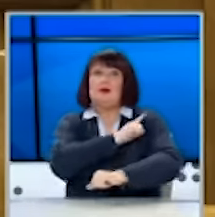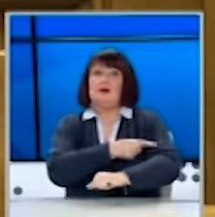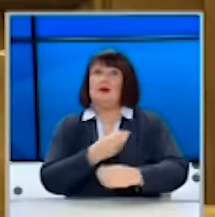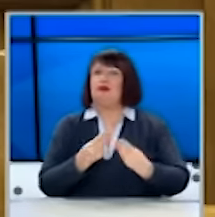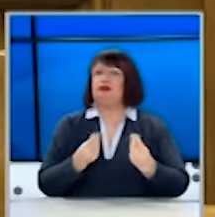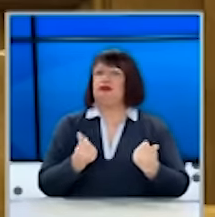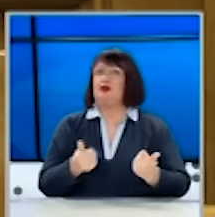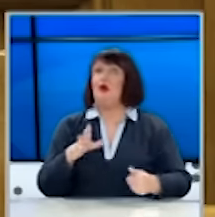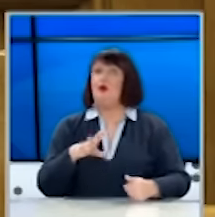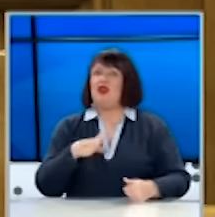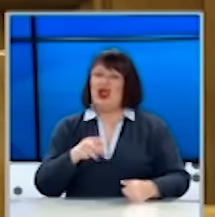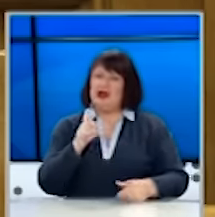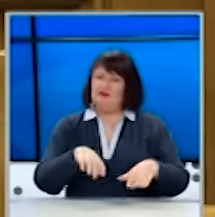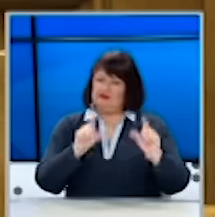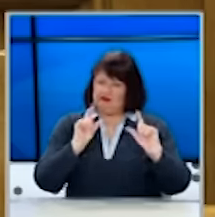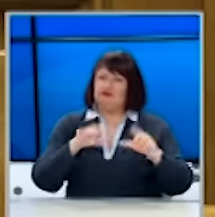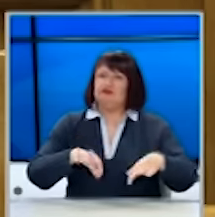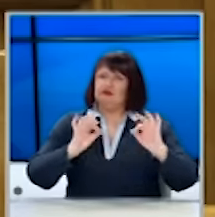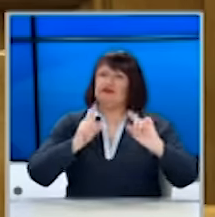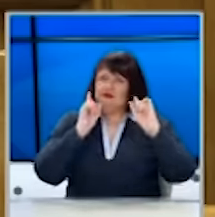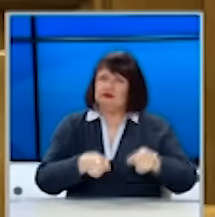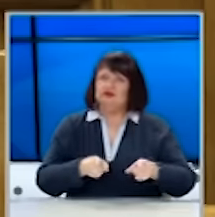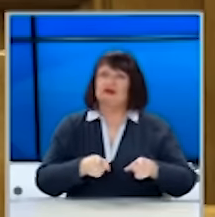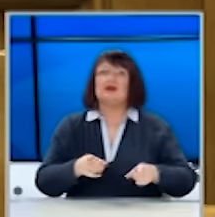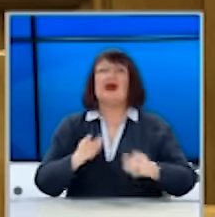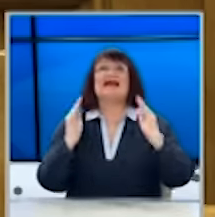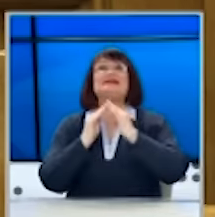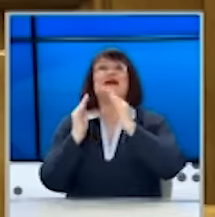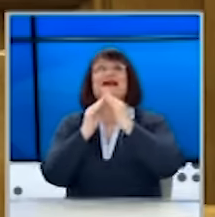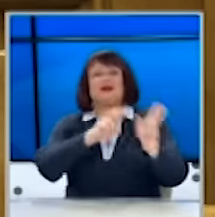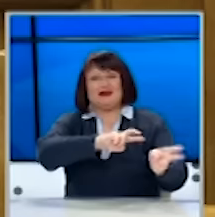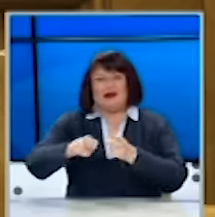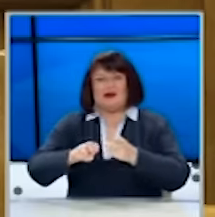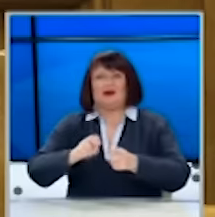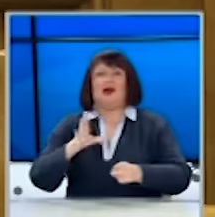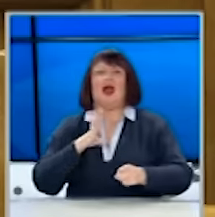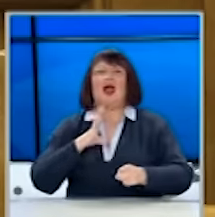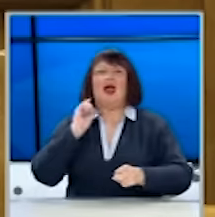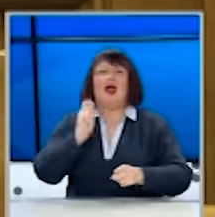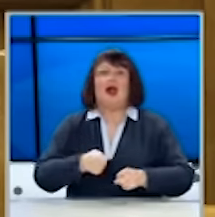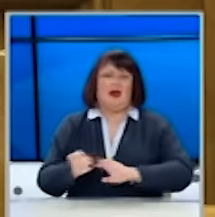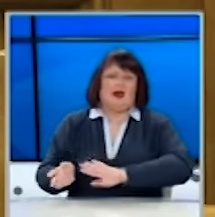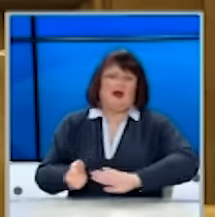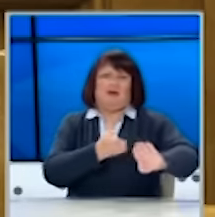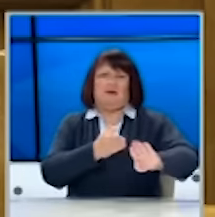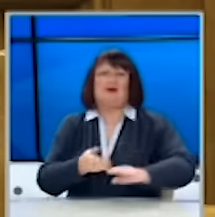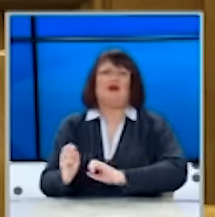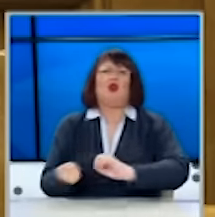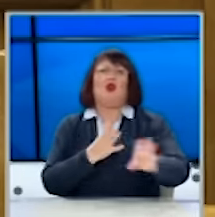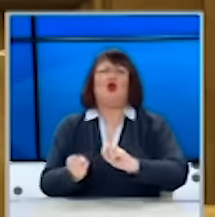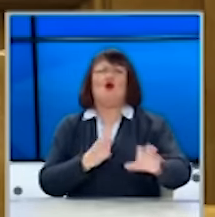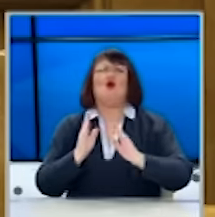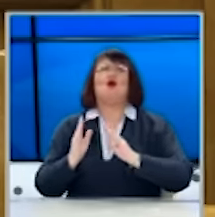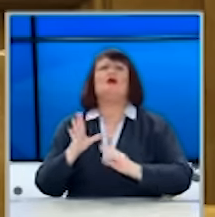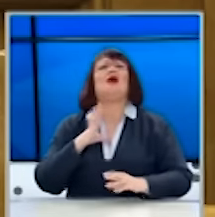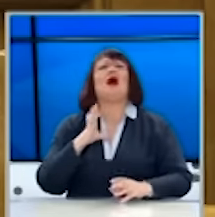για παράδειγμα όταν είναι να πετάξει ανθρώπους έξω από τα σπίτια τους με τους πληστηριασμούς των κορακιών, όταν είναι να στείλει